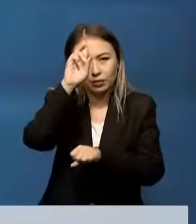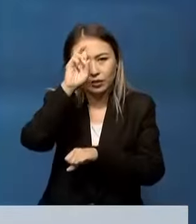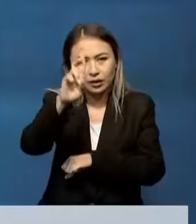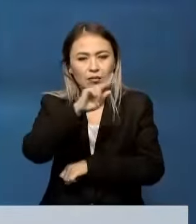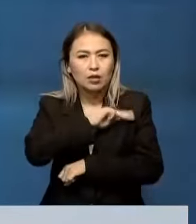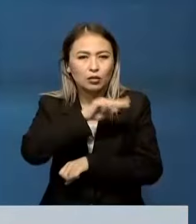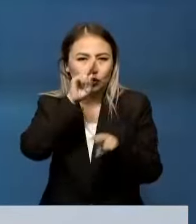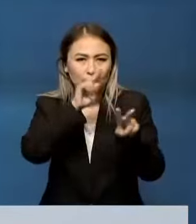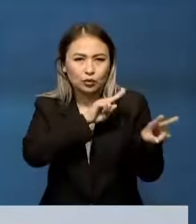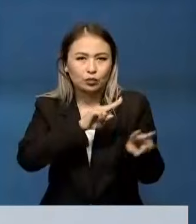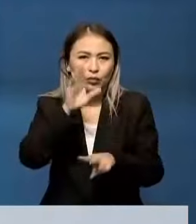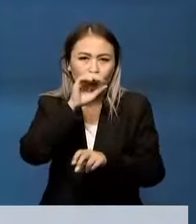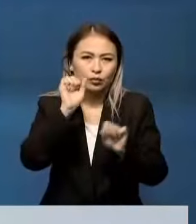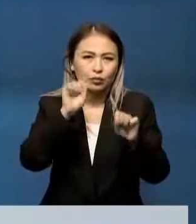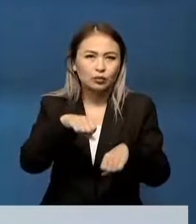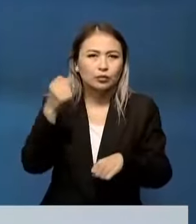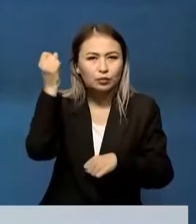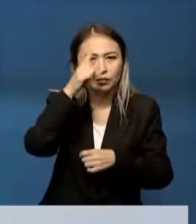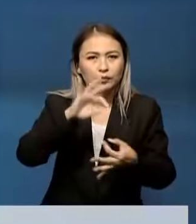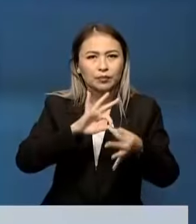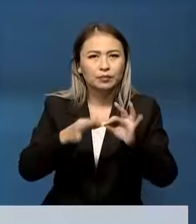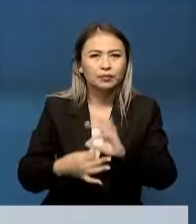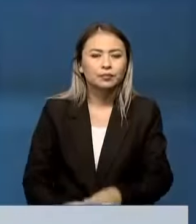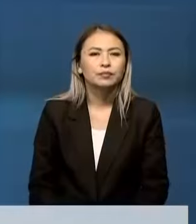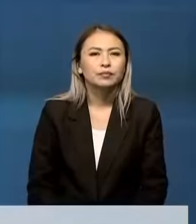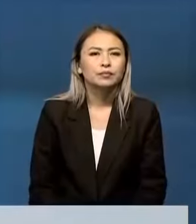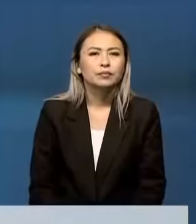қорғауға мемлекеттік бақылауды күшейтуге толық мүмкіндік береді.